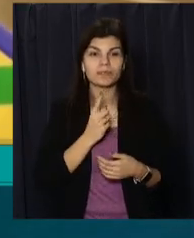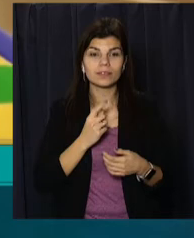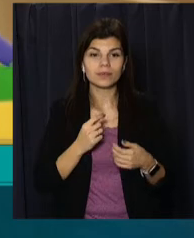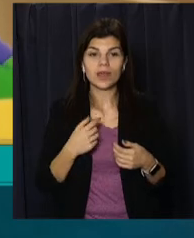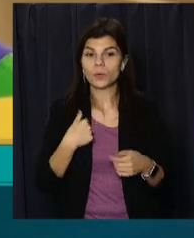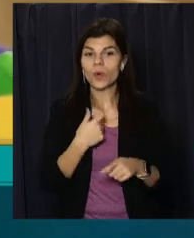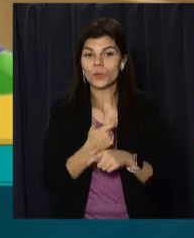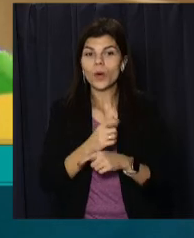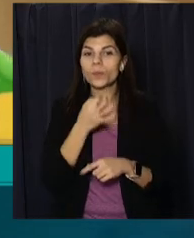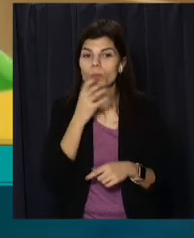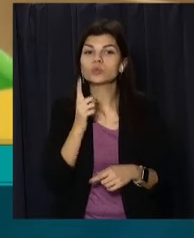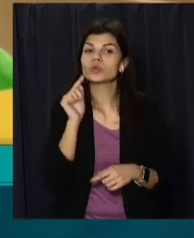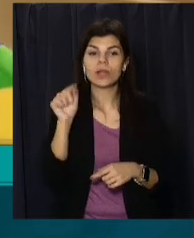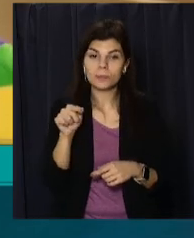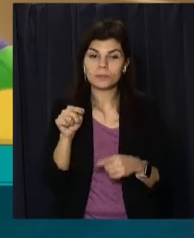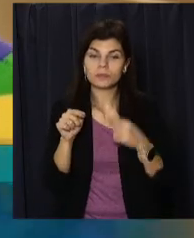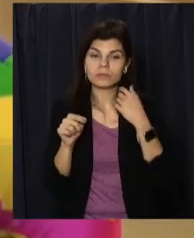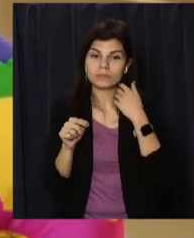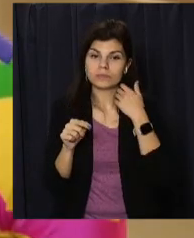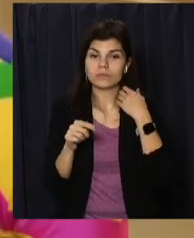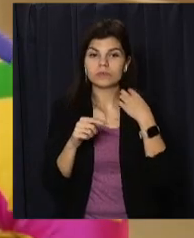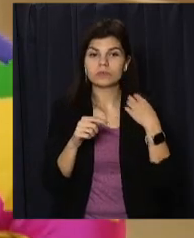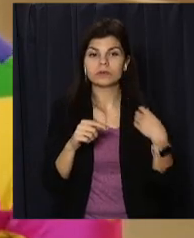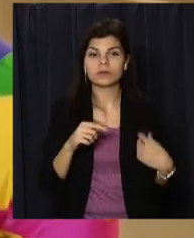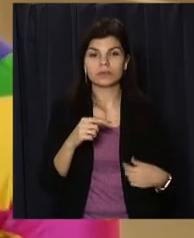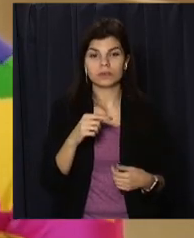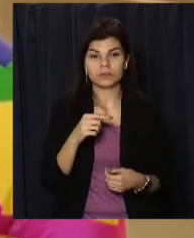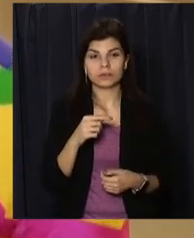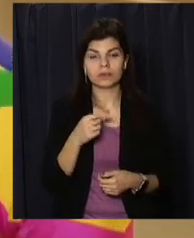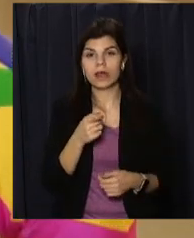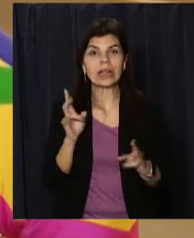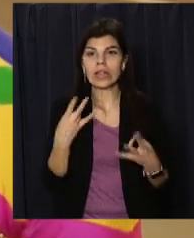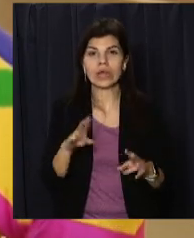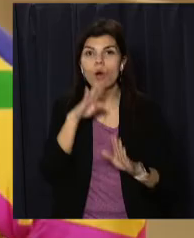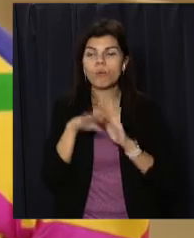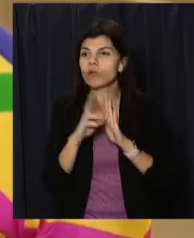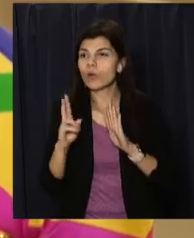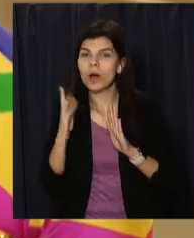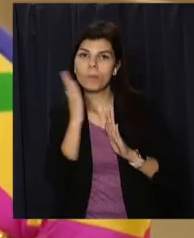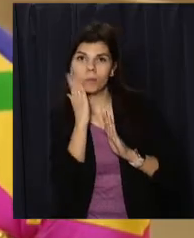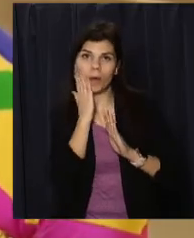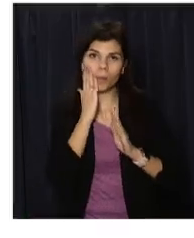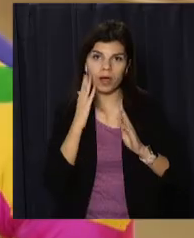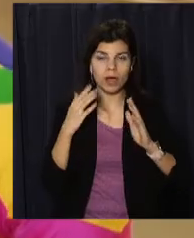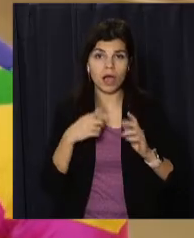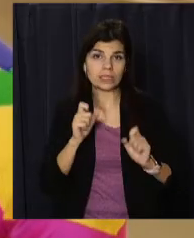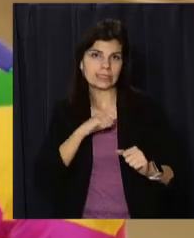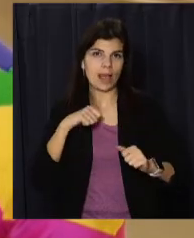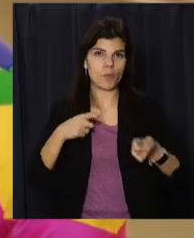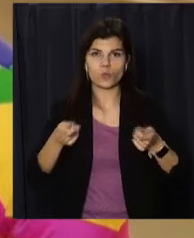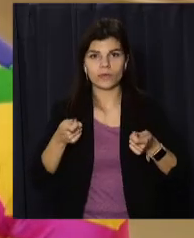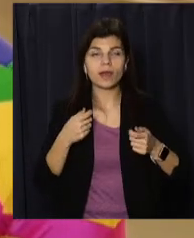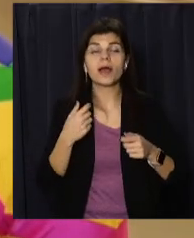Мені сподобалось, тому що там не треба на під кого підстраюватися, прыгаєш сам. Мені